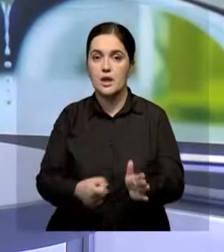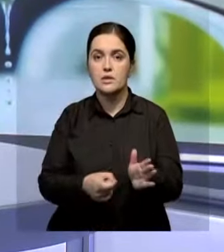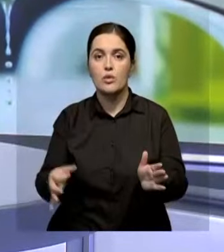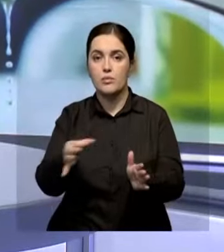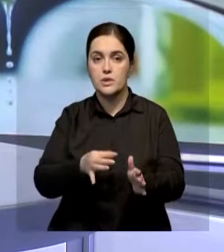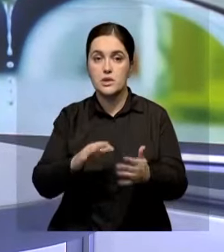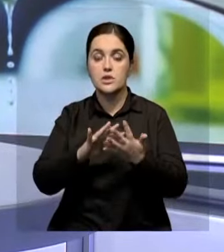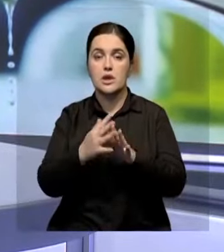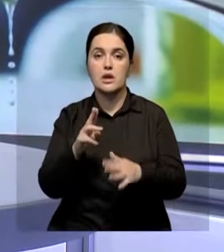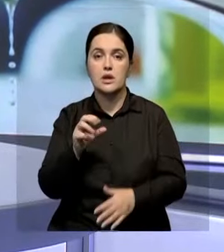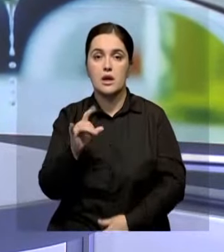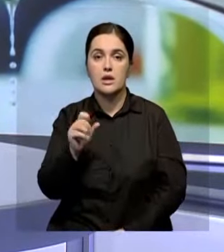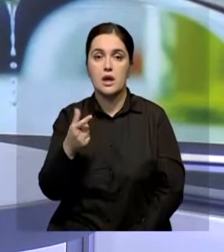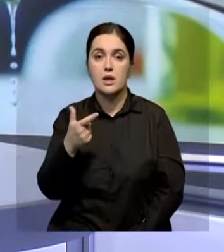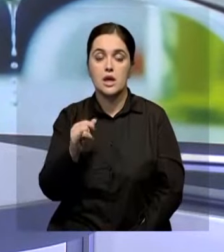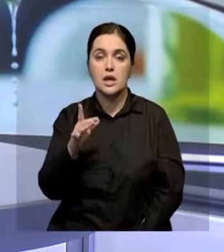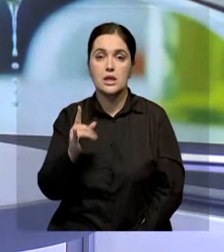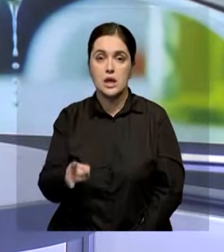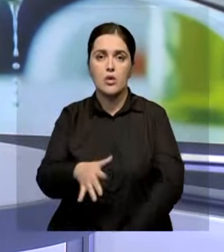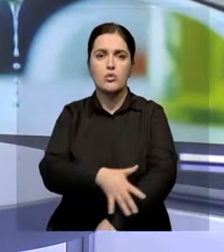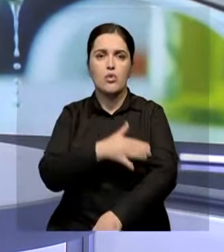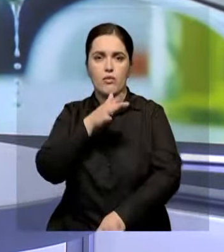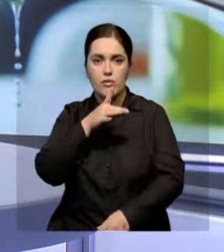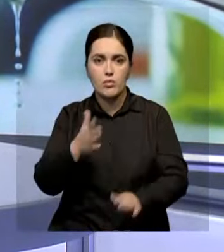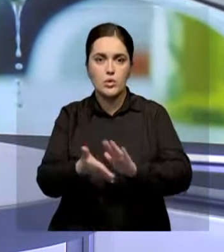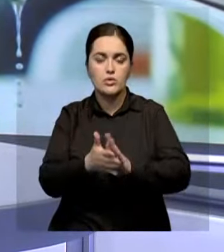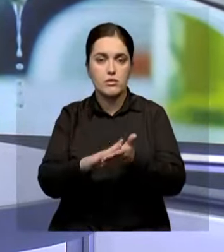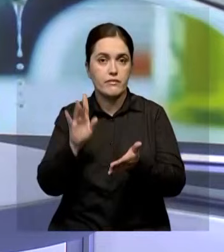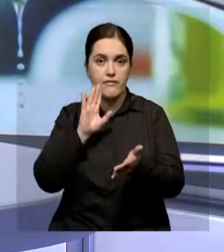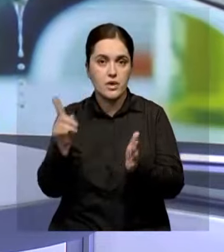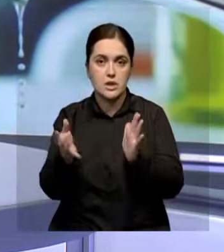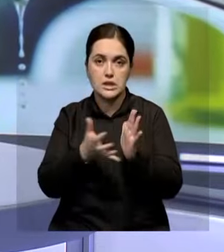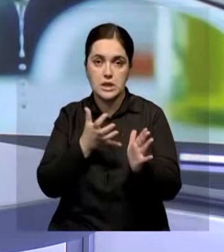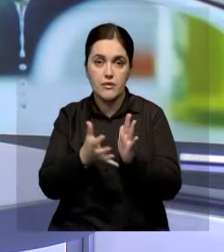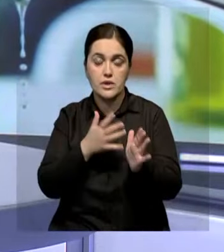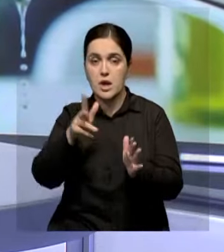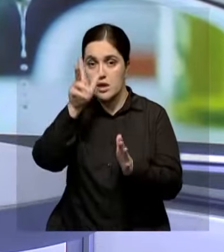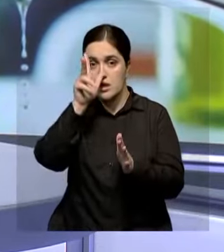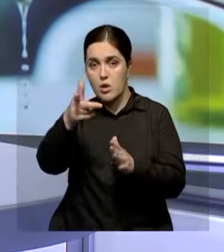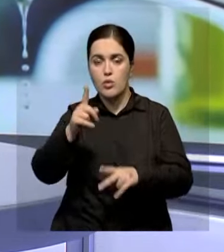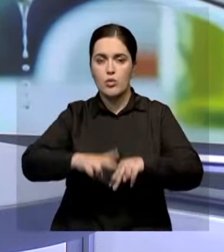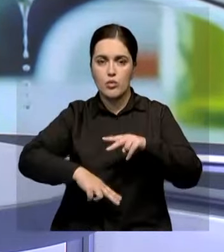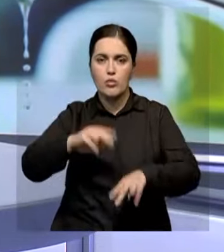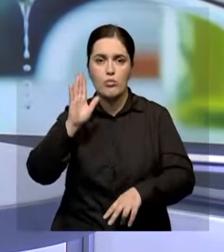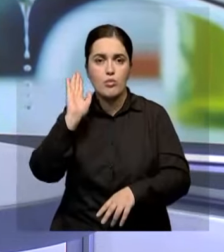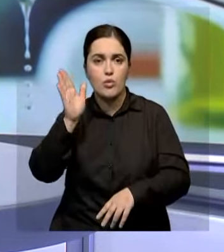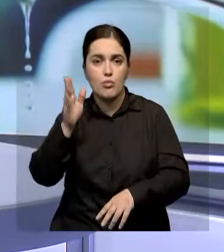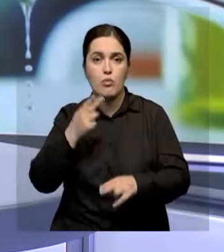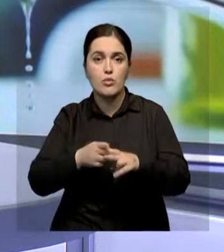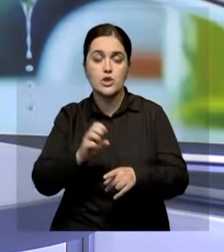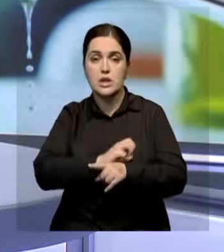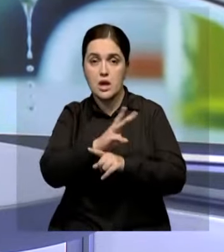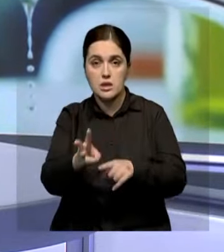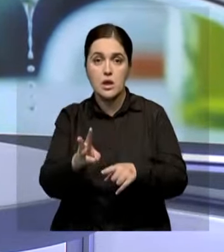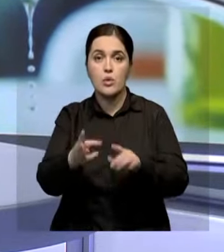В Карагандинской области жители поселка Карагайлы долгое время живут в условиях дефицита воды. Третий год там строят комплекс инженерных сооружений,